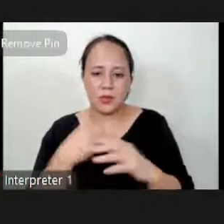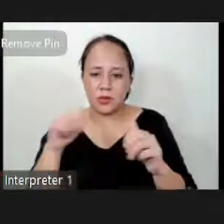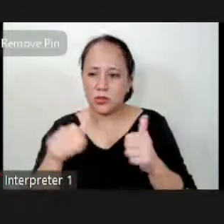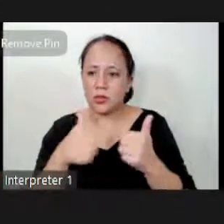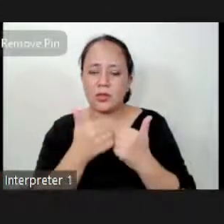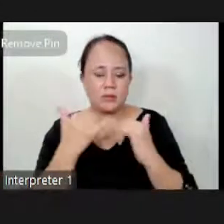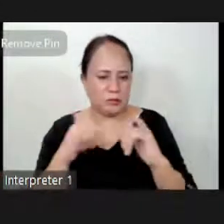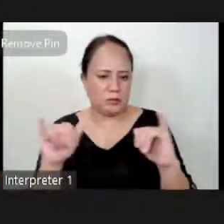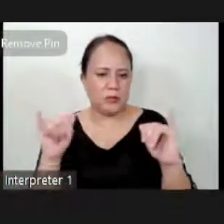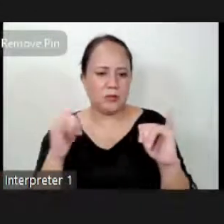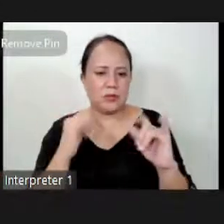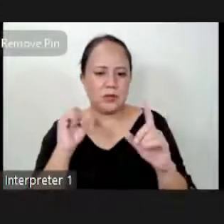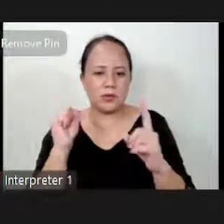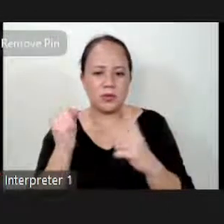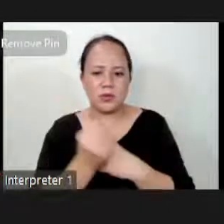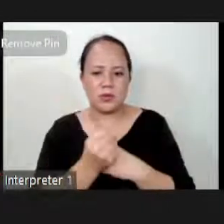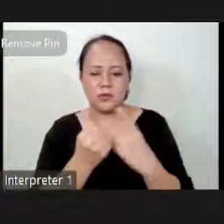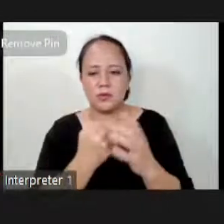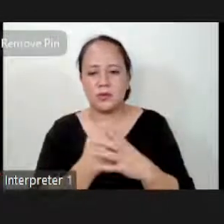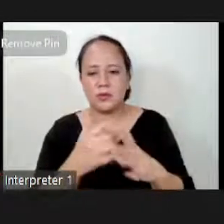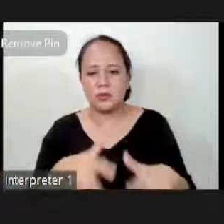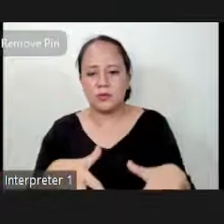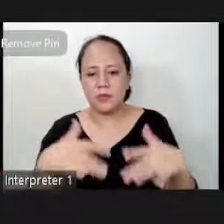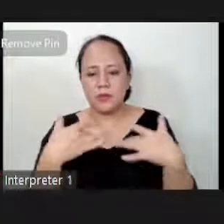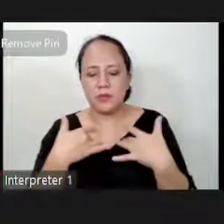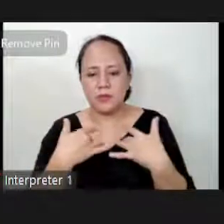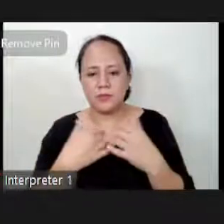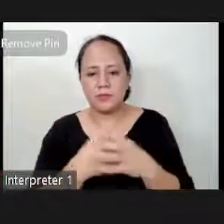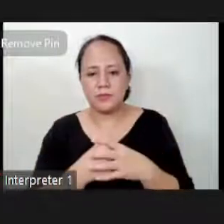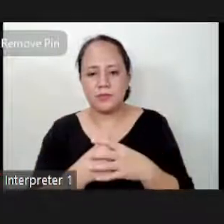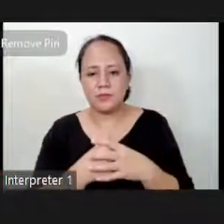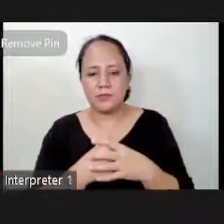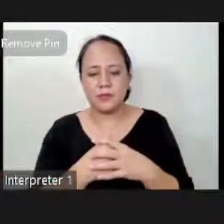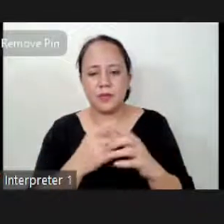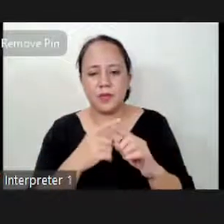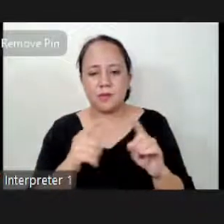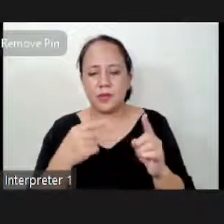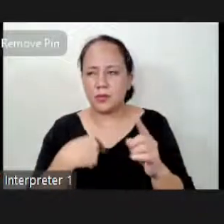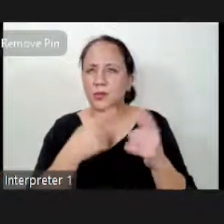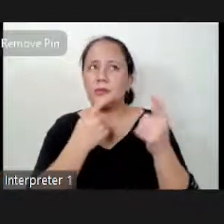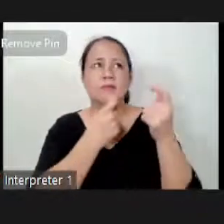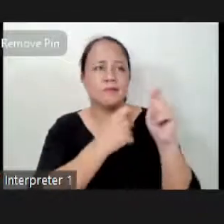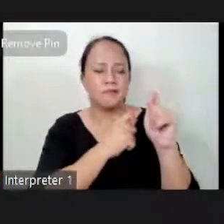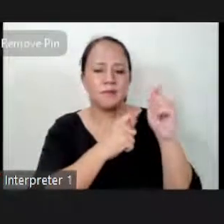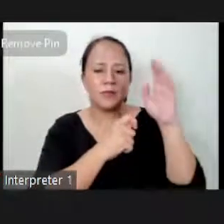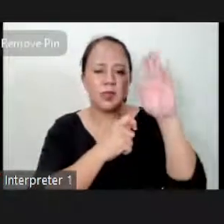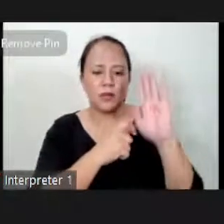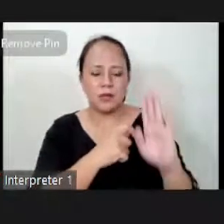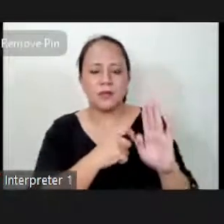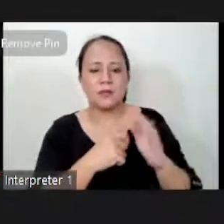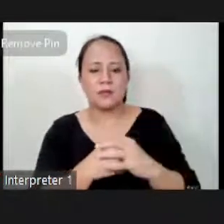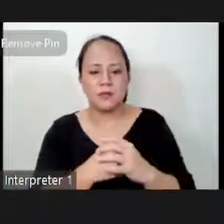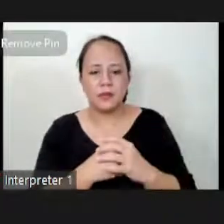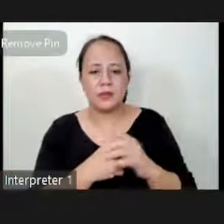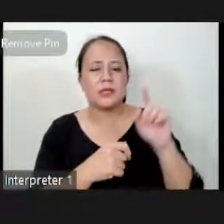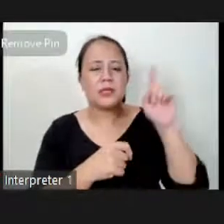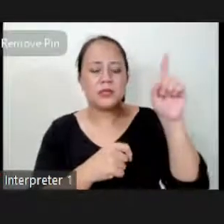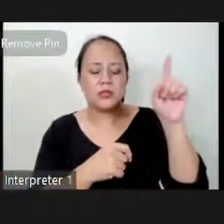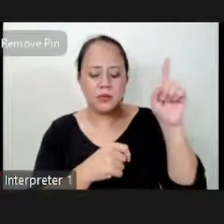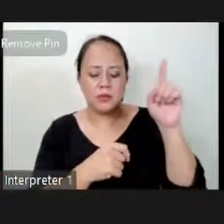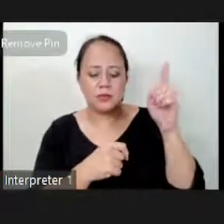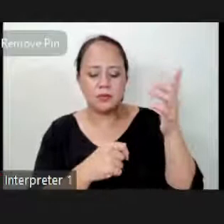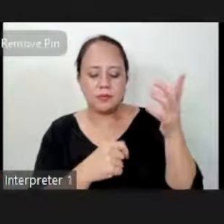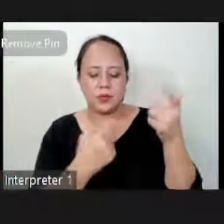pagsubok din na ganitong sitwasyon ng aming buhay. Pero nagtitiwala kami sa Panginoon na siya